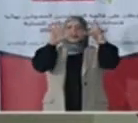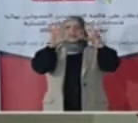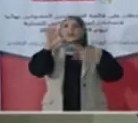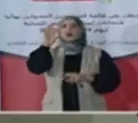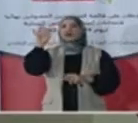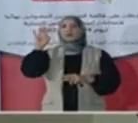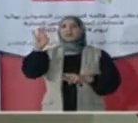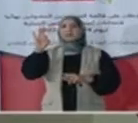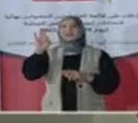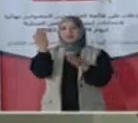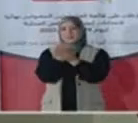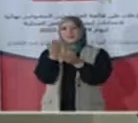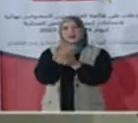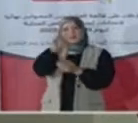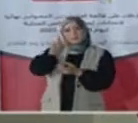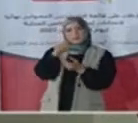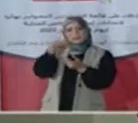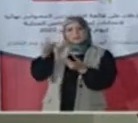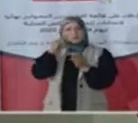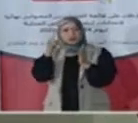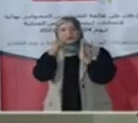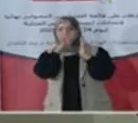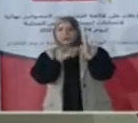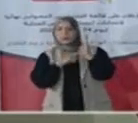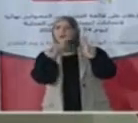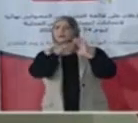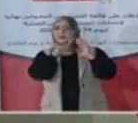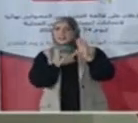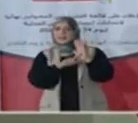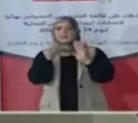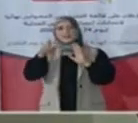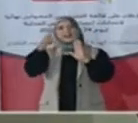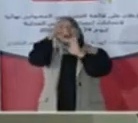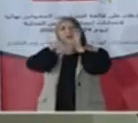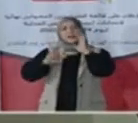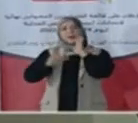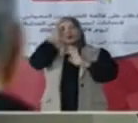طعن في القائمة الأولية للمقبولين،